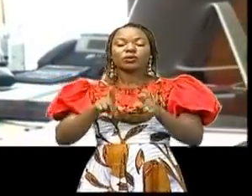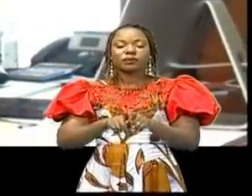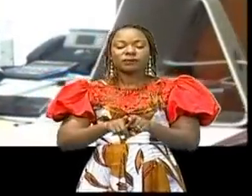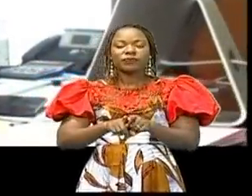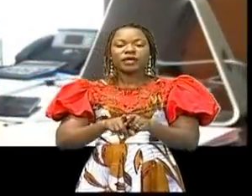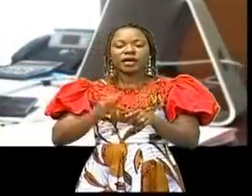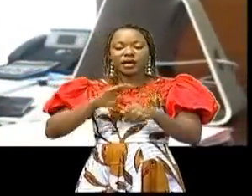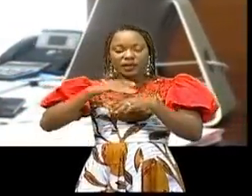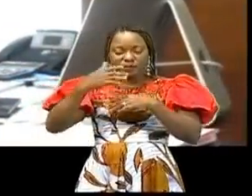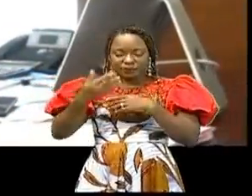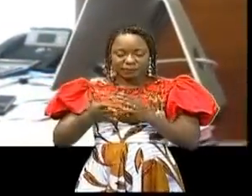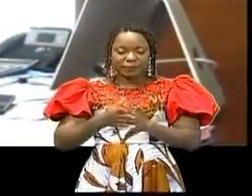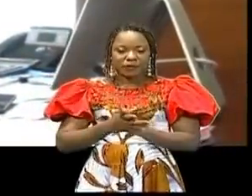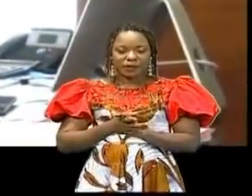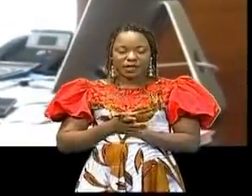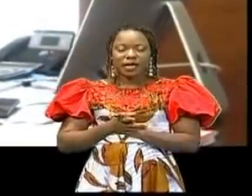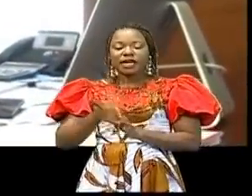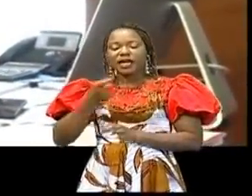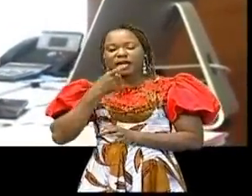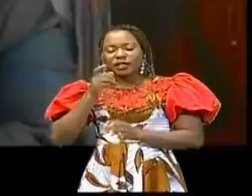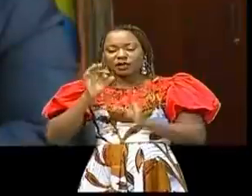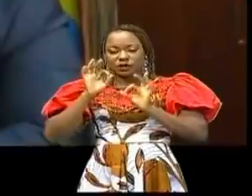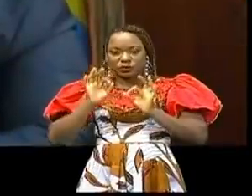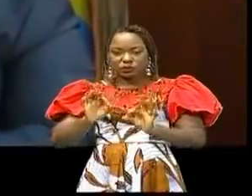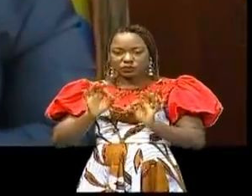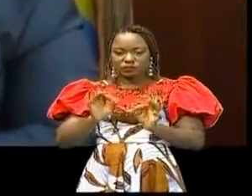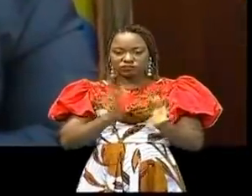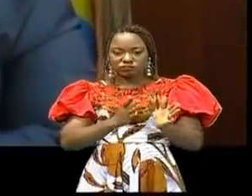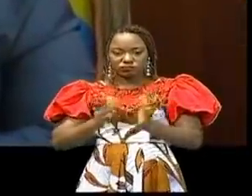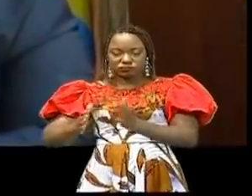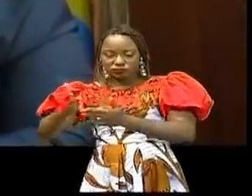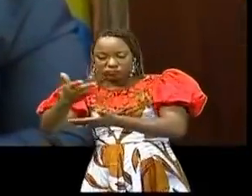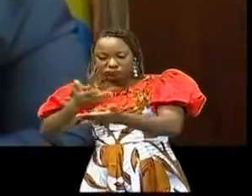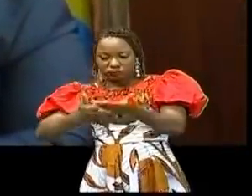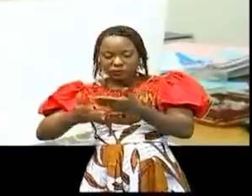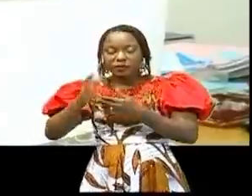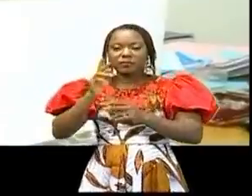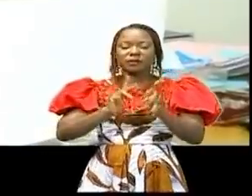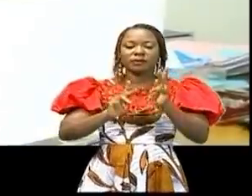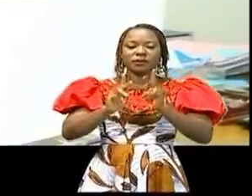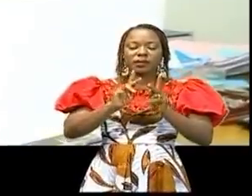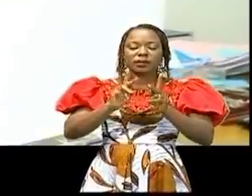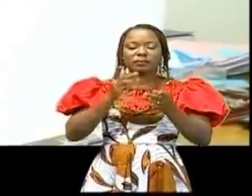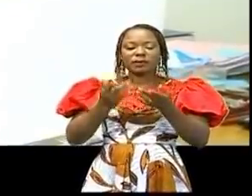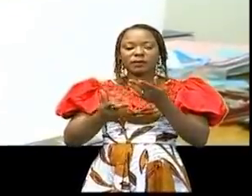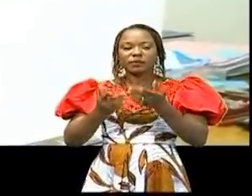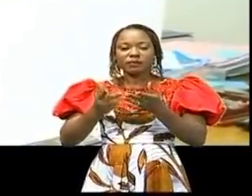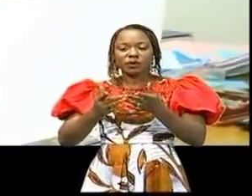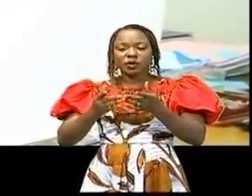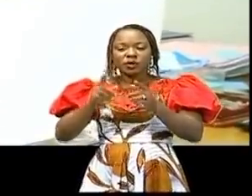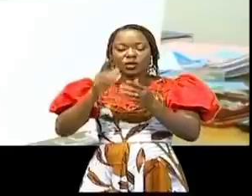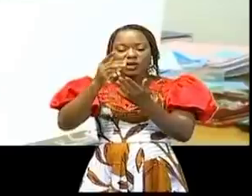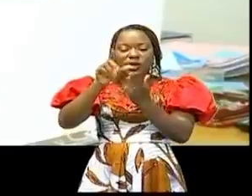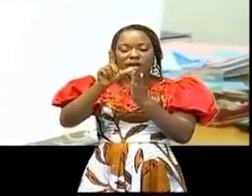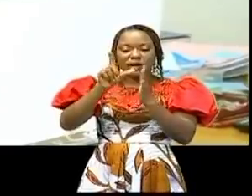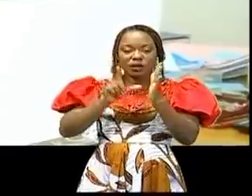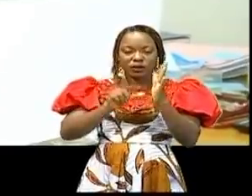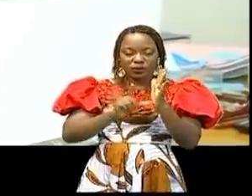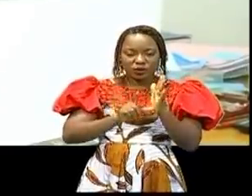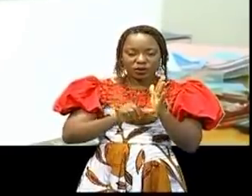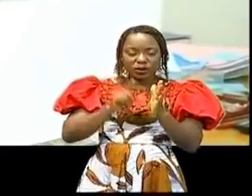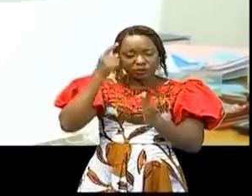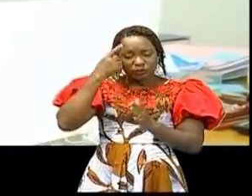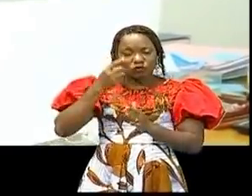a préconisé le lancement d'une nouvelle procédure de passation de marché public, conformément aux prescrits de la loi en vigueur en vue